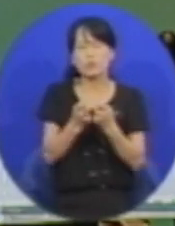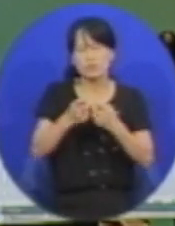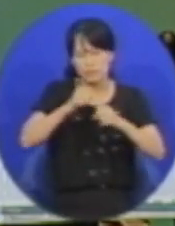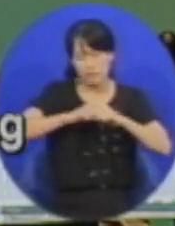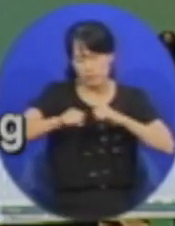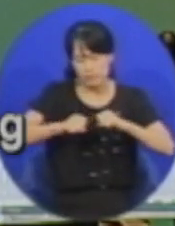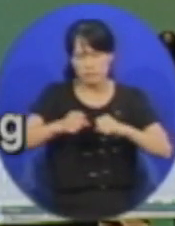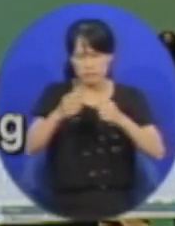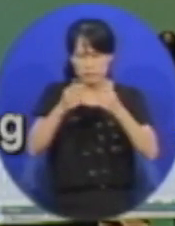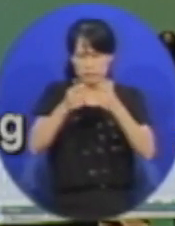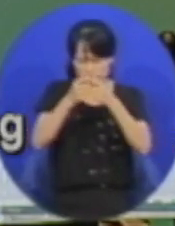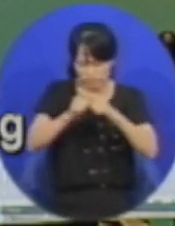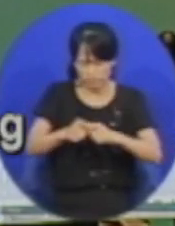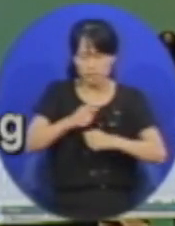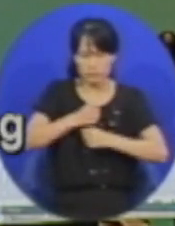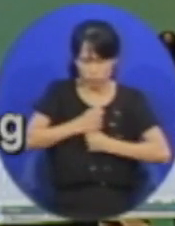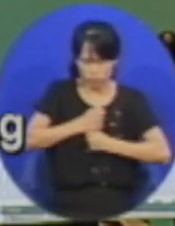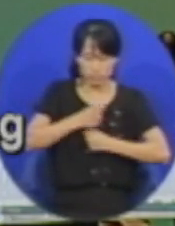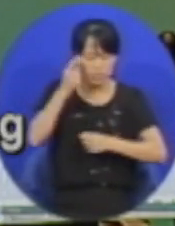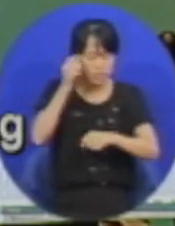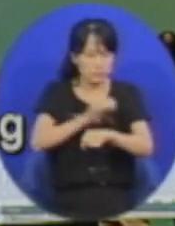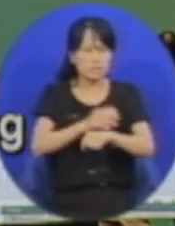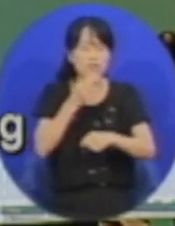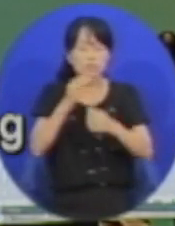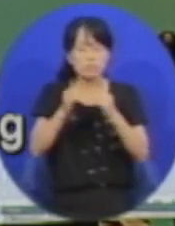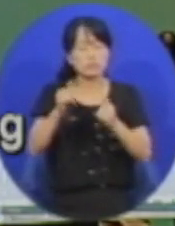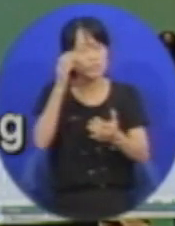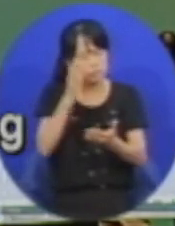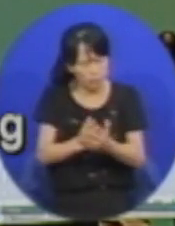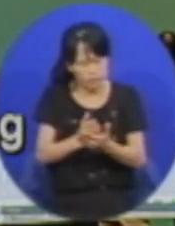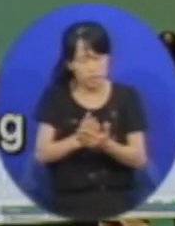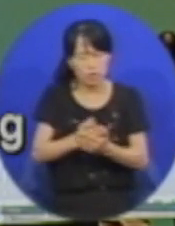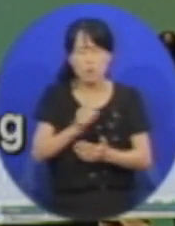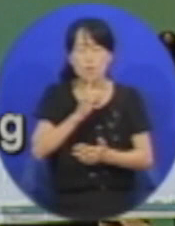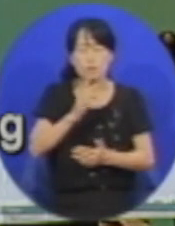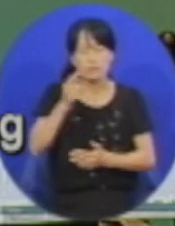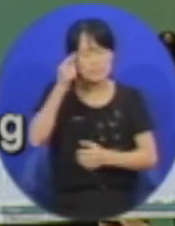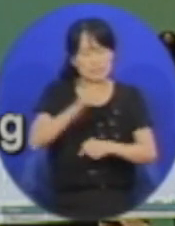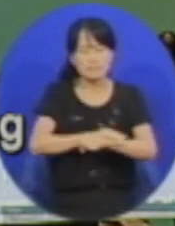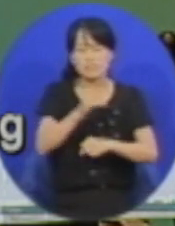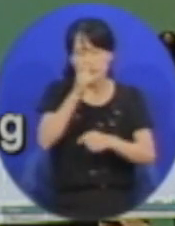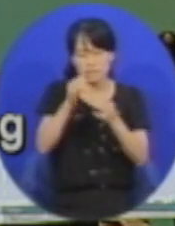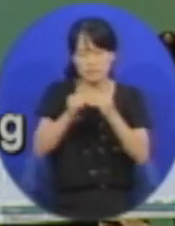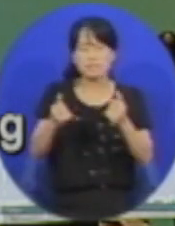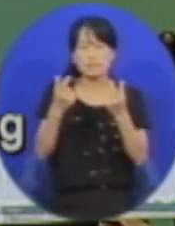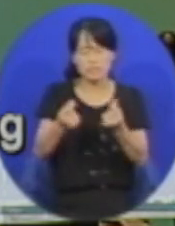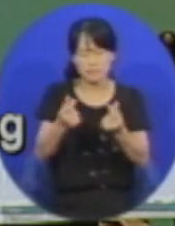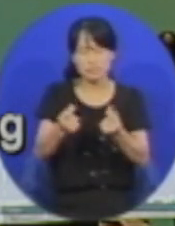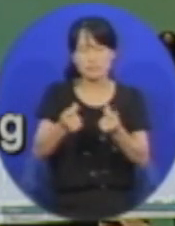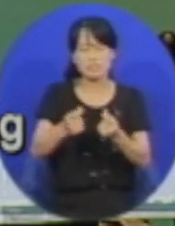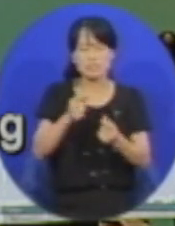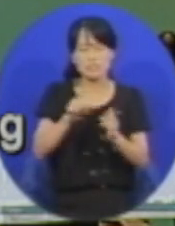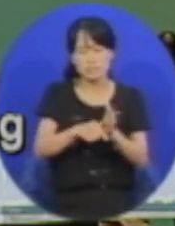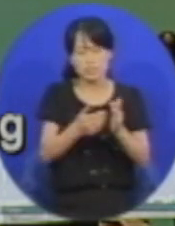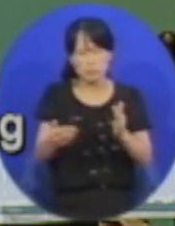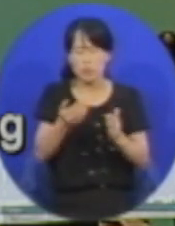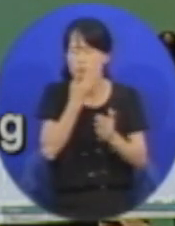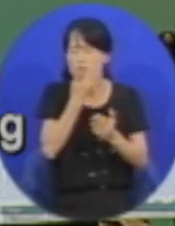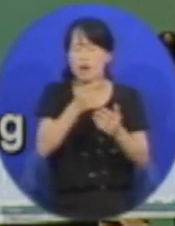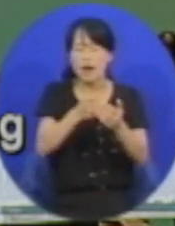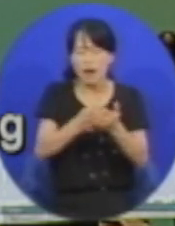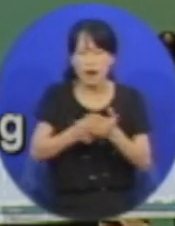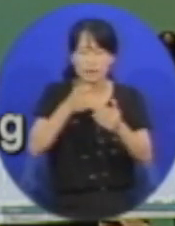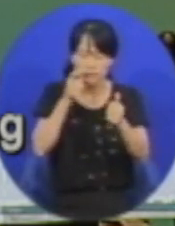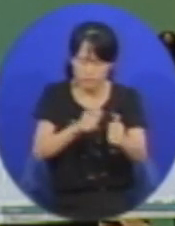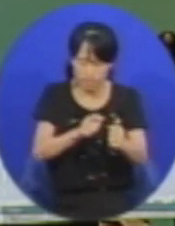자세히 주의하여 지혜 없는 자같이 하지 말고 오직 지혜 있는 자같이 하여 세월을 아끼라